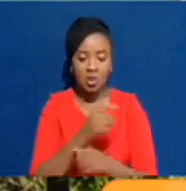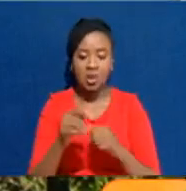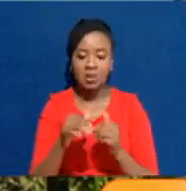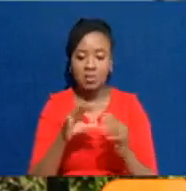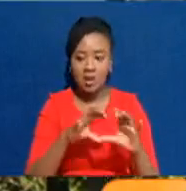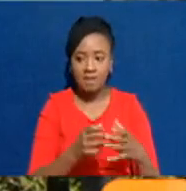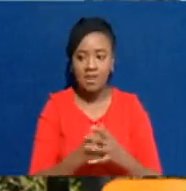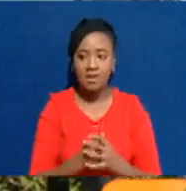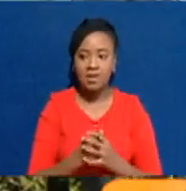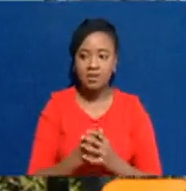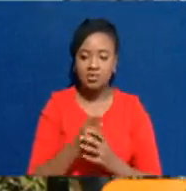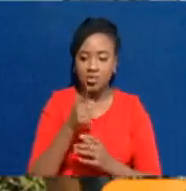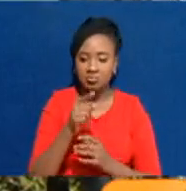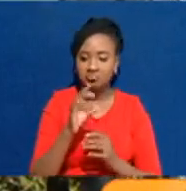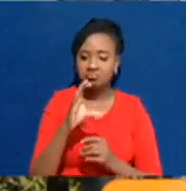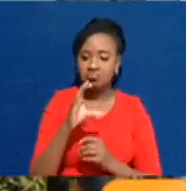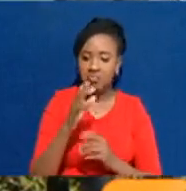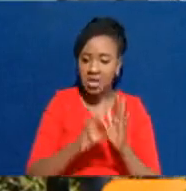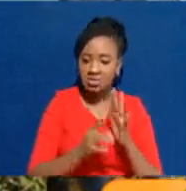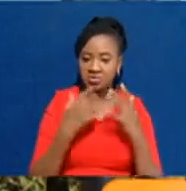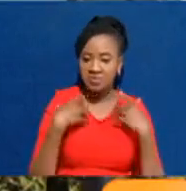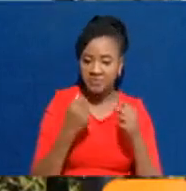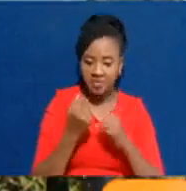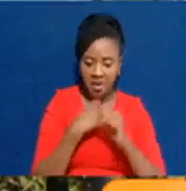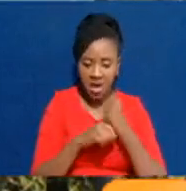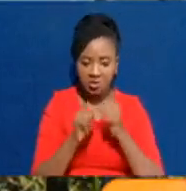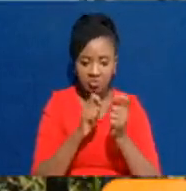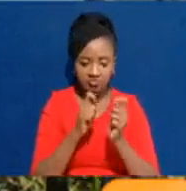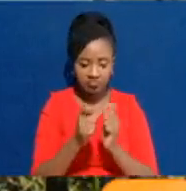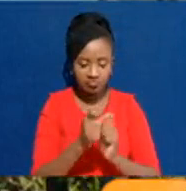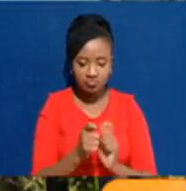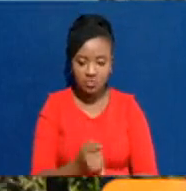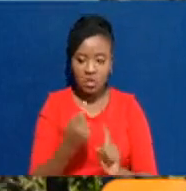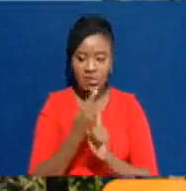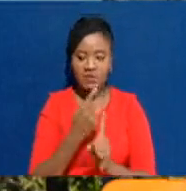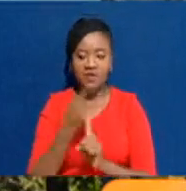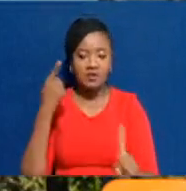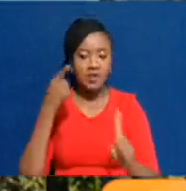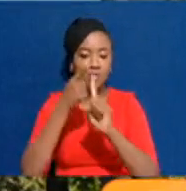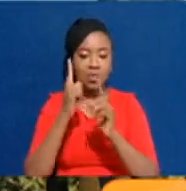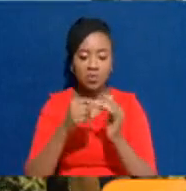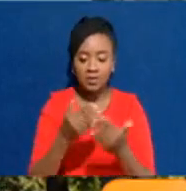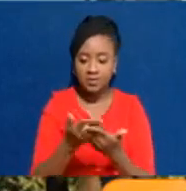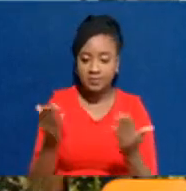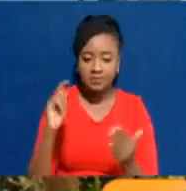ya kufanya mabadiliko katika sekta hii muhimu ili kuhakikisha kuwa Wakenya wanapata huduma bora.